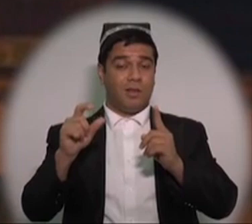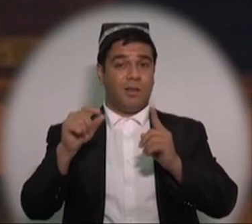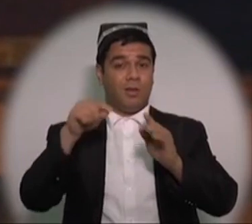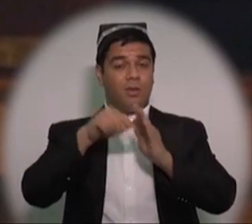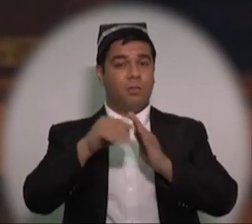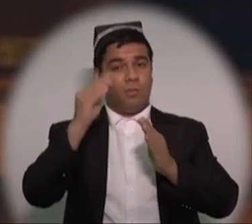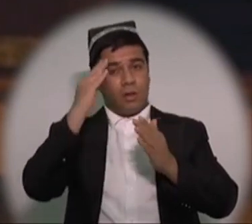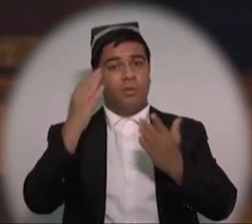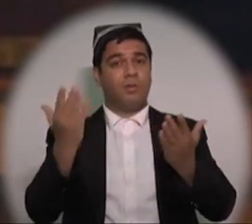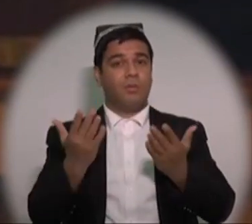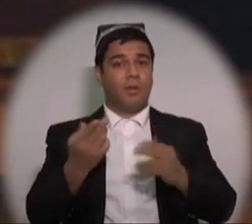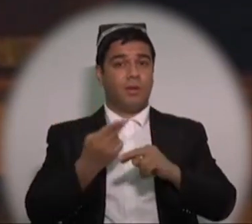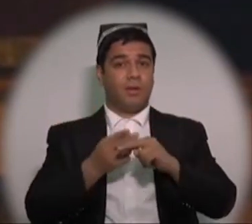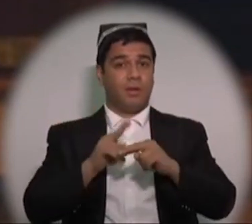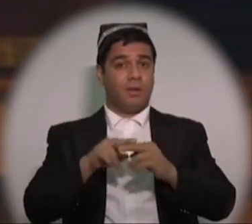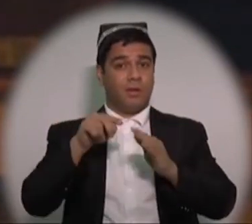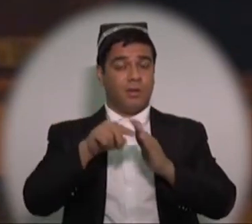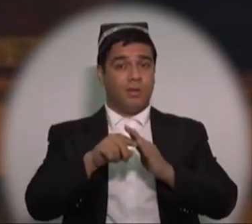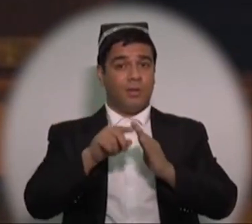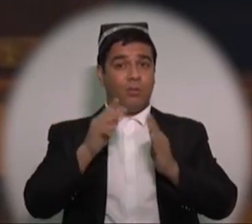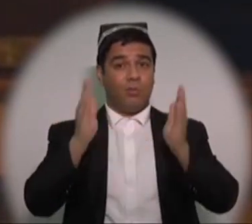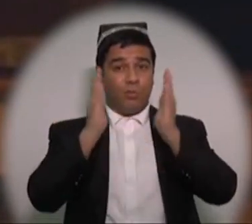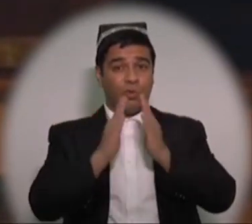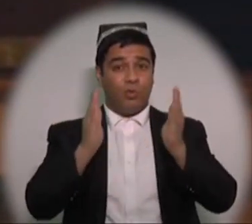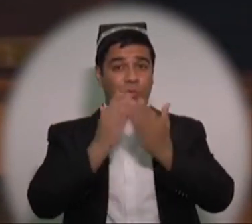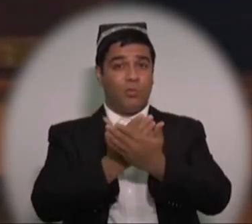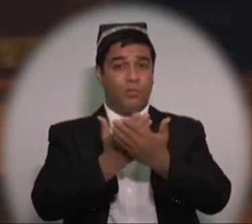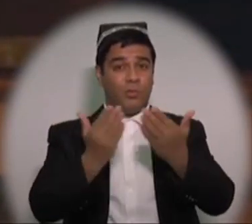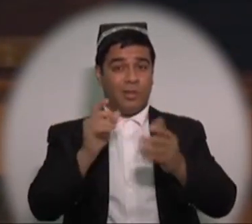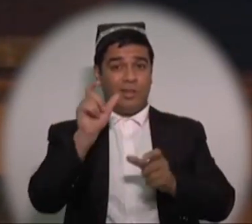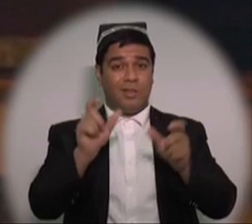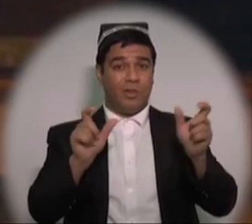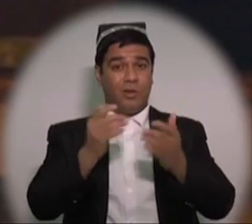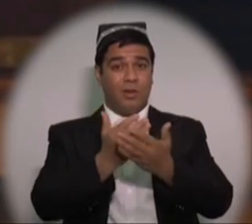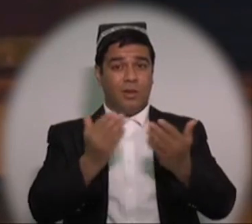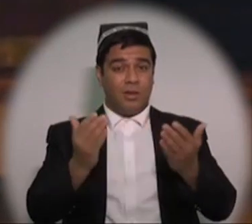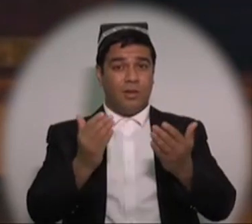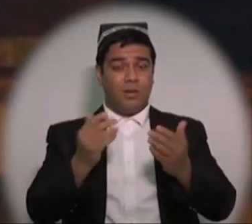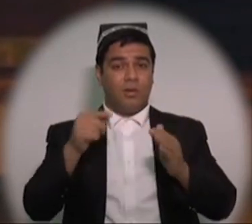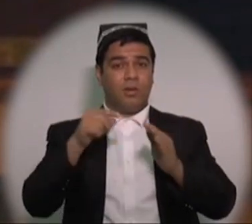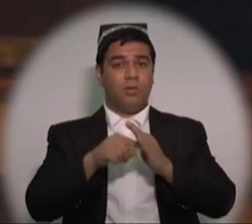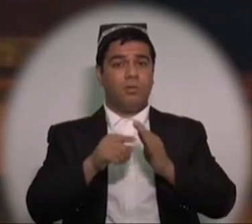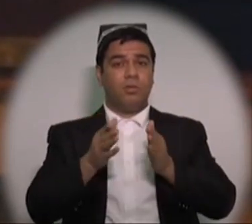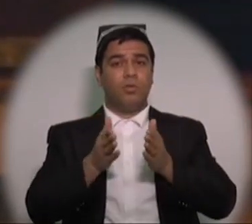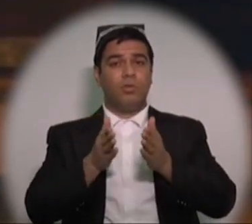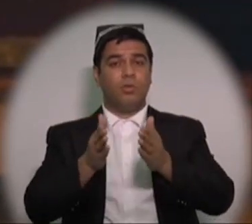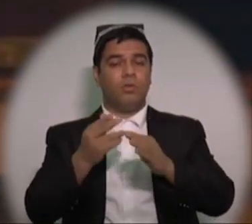Hadisi sharifning ma'nosi shuki, mu'min musulmon insonning